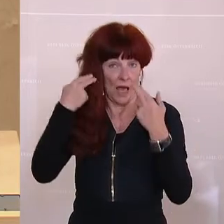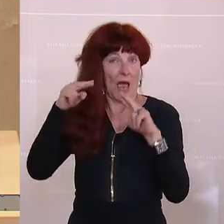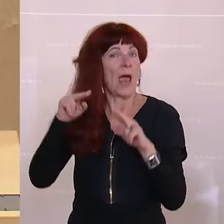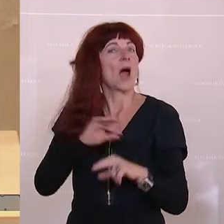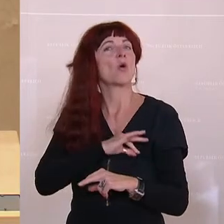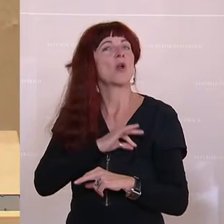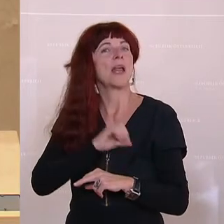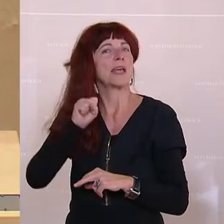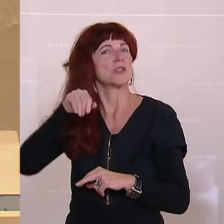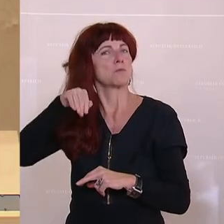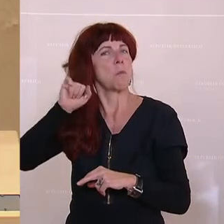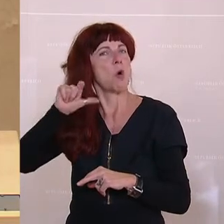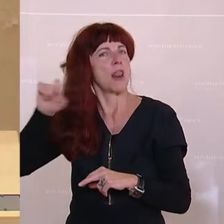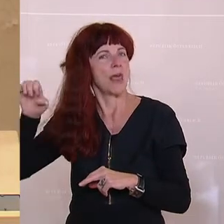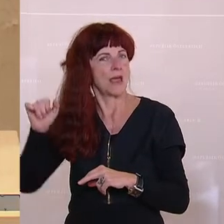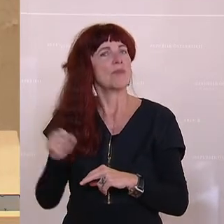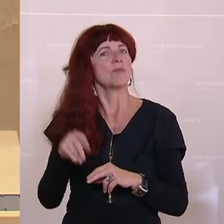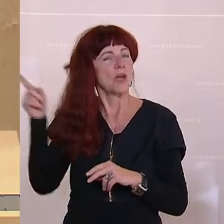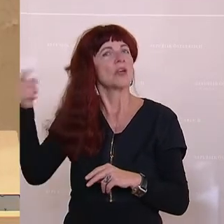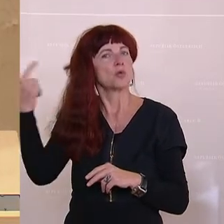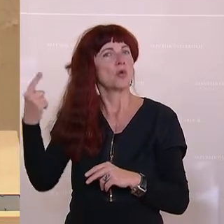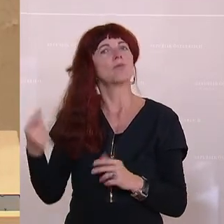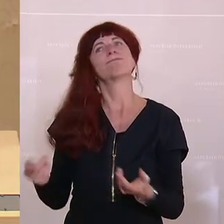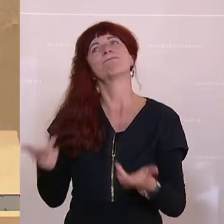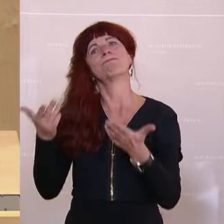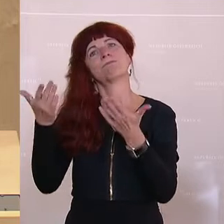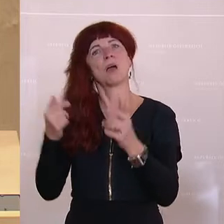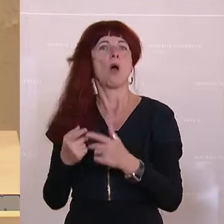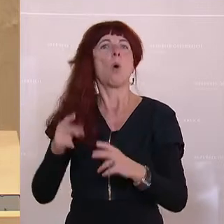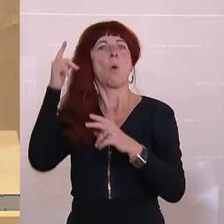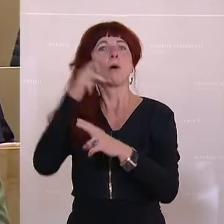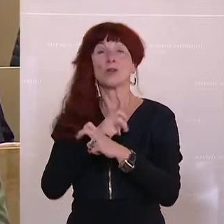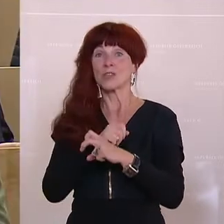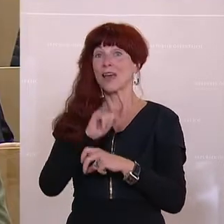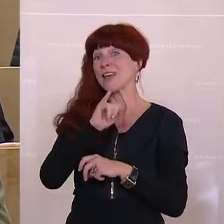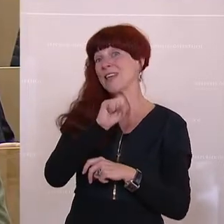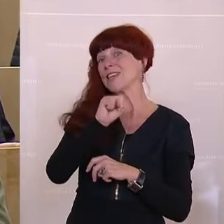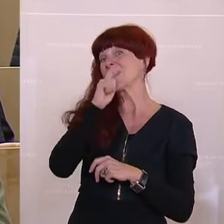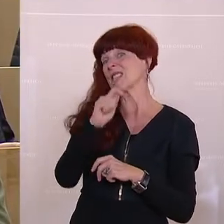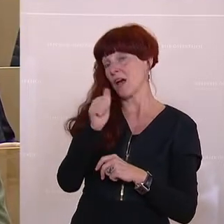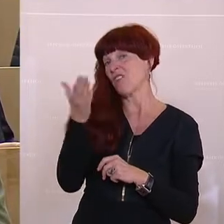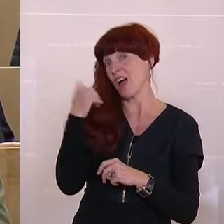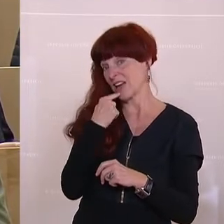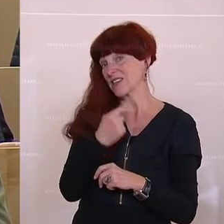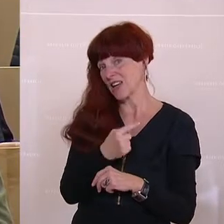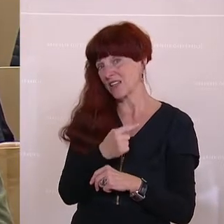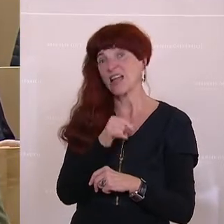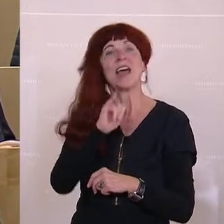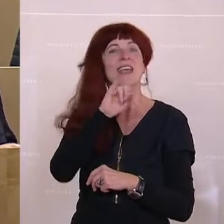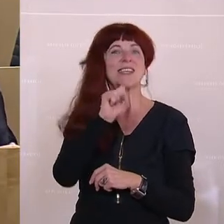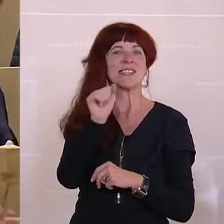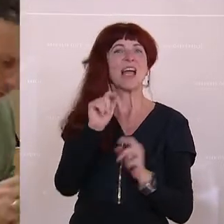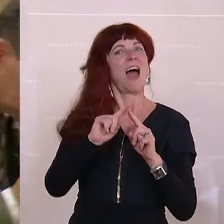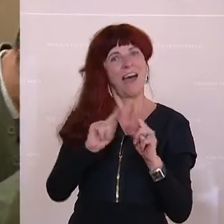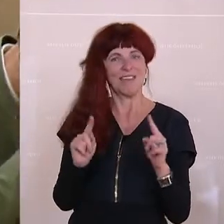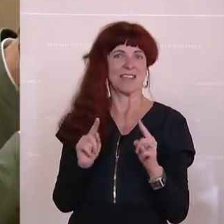haben, das ISTA ist natürlich anders entstanden, das habe ich eh auch schon einmal gesagt. Beim ISTA war das Paket da, da